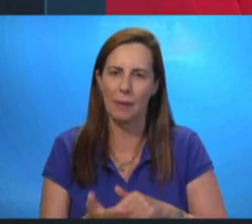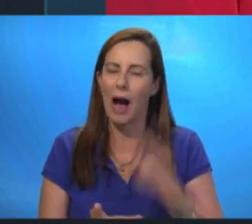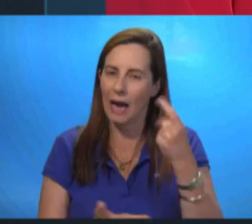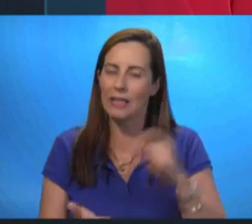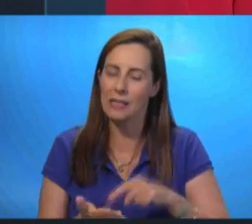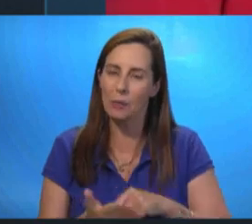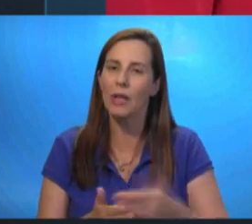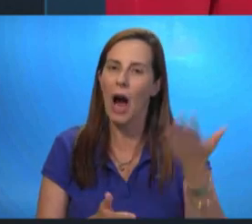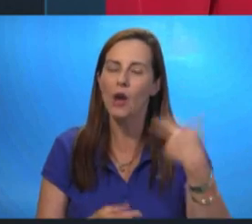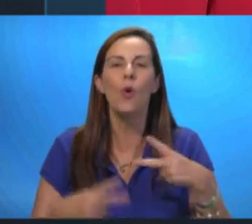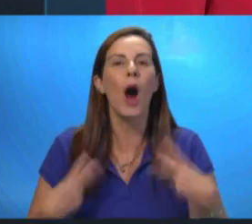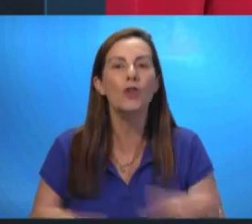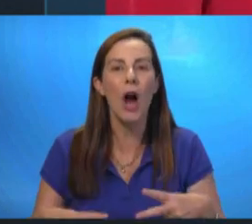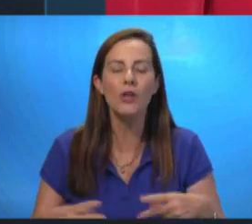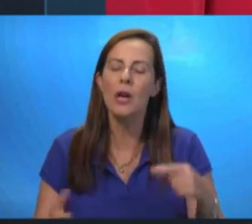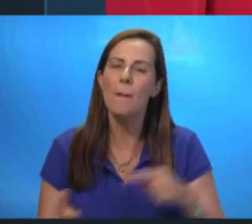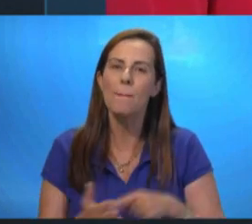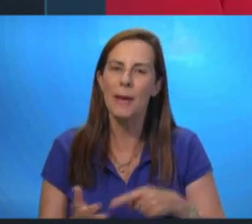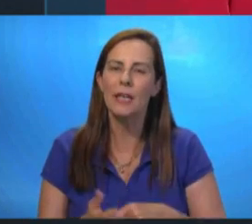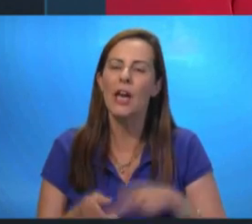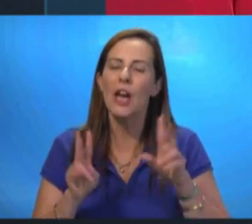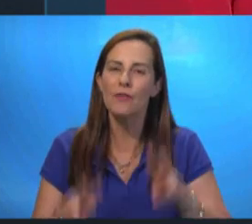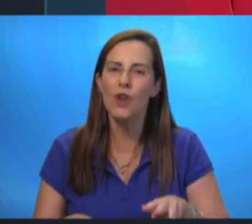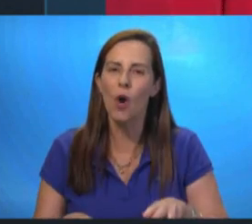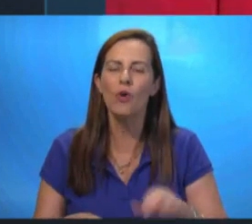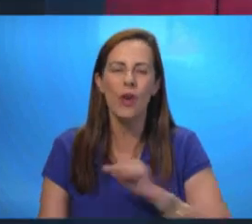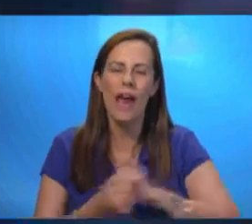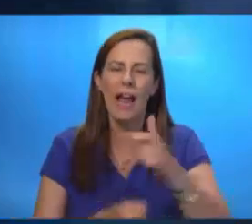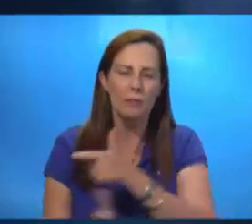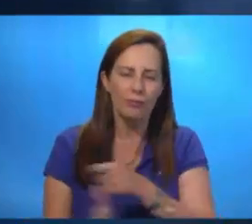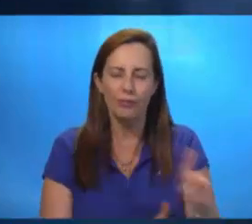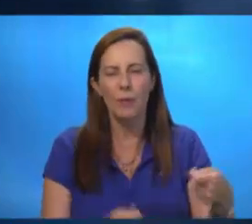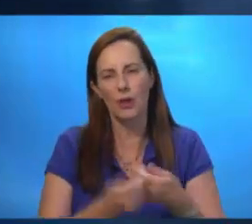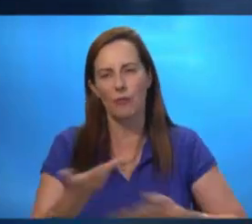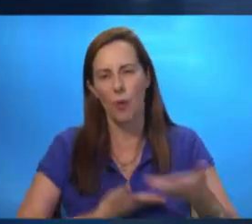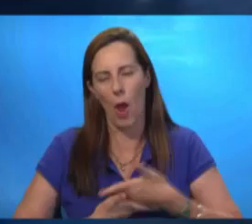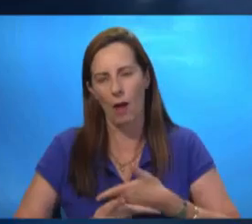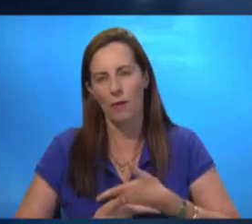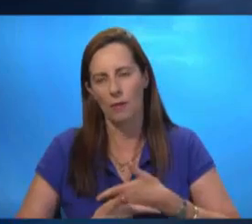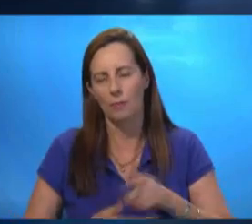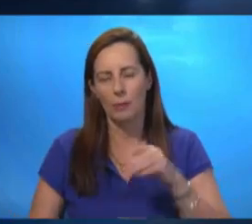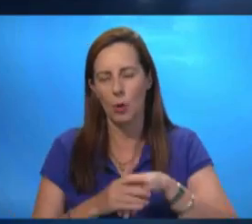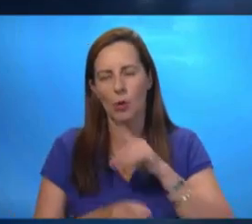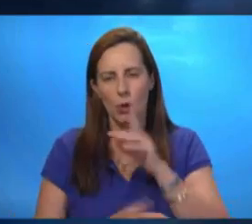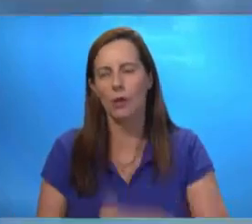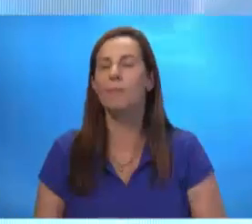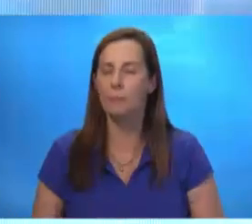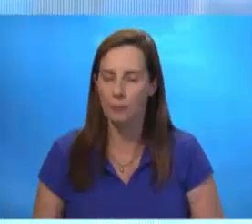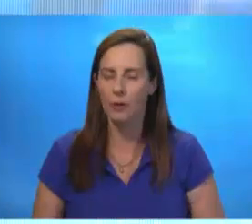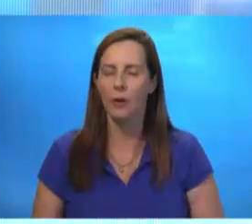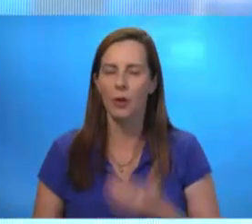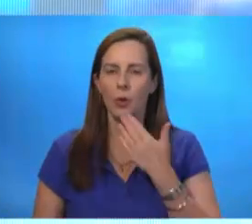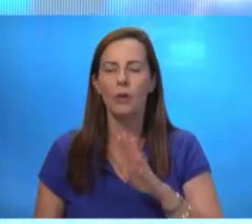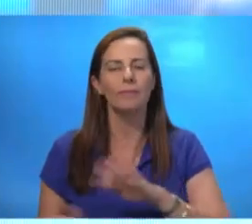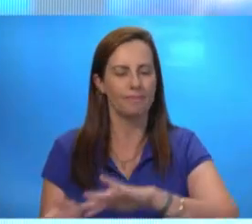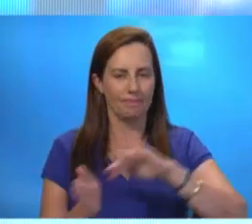היו חשש מפני אפשרות של לינץ' במשתפי הפעולה בבני המקום בסוריה. זו עדיין כן, תודה רבה לך גילי לדברים. עניין אחר